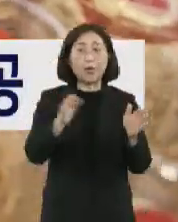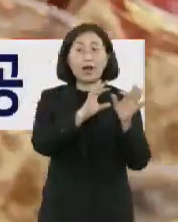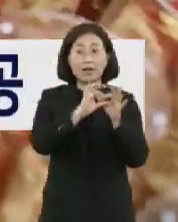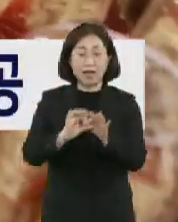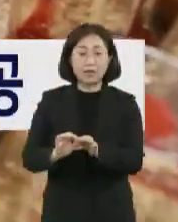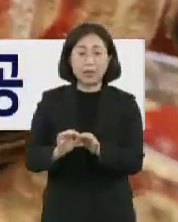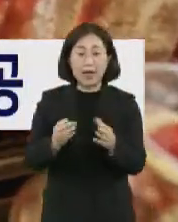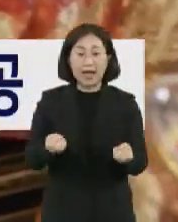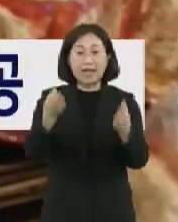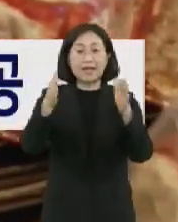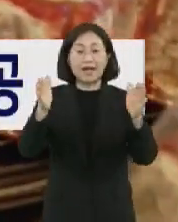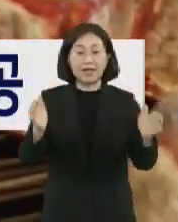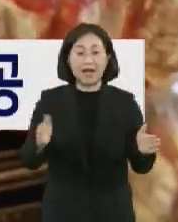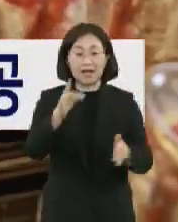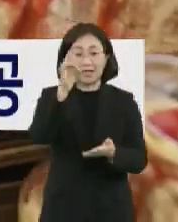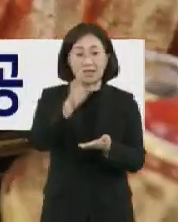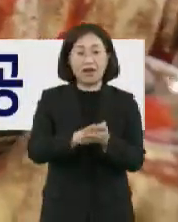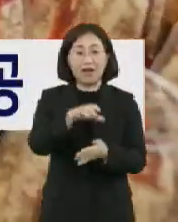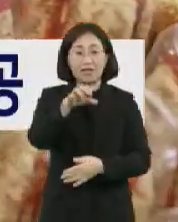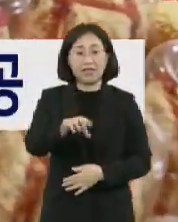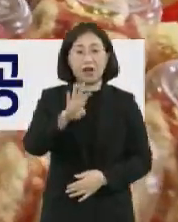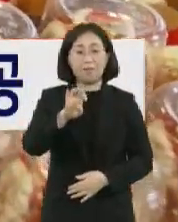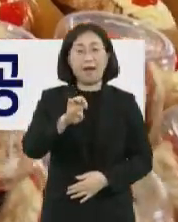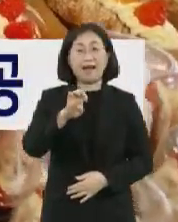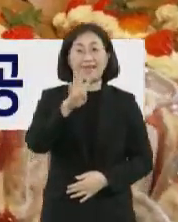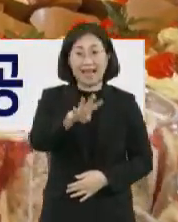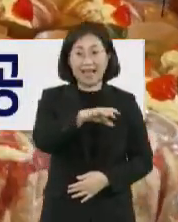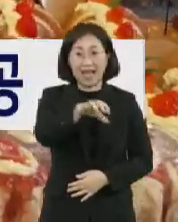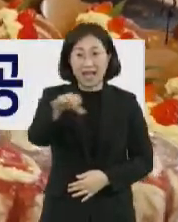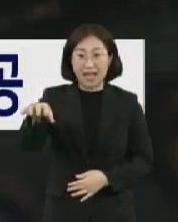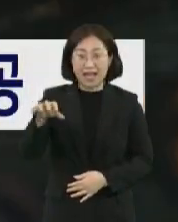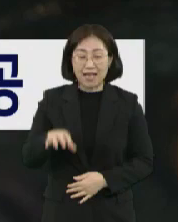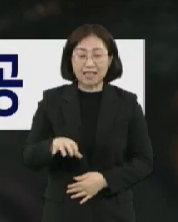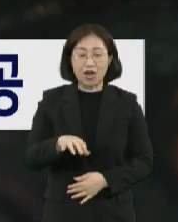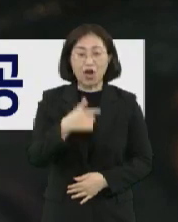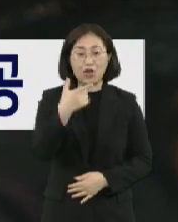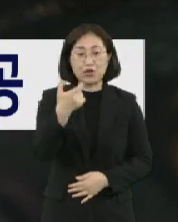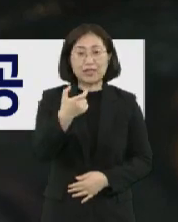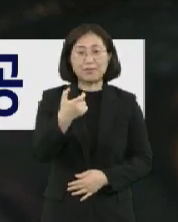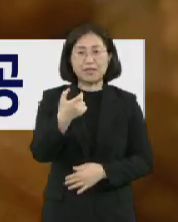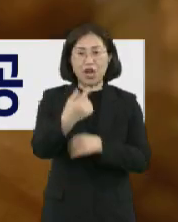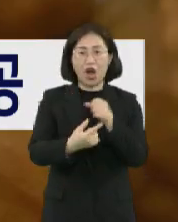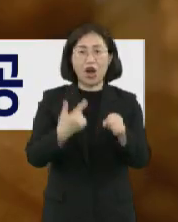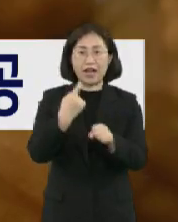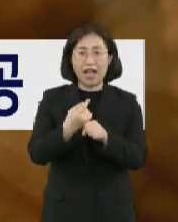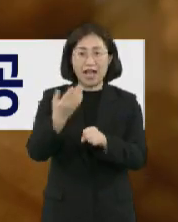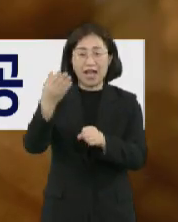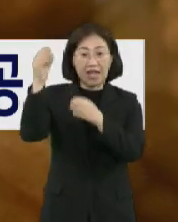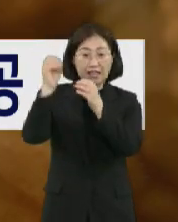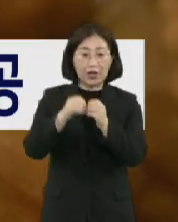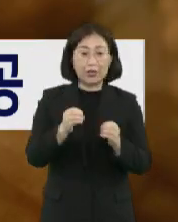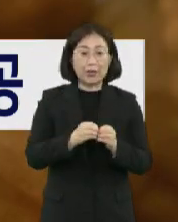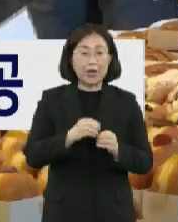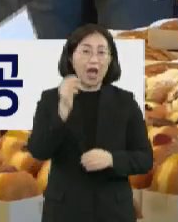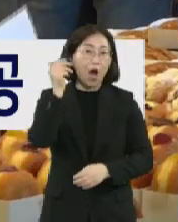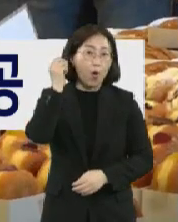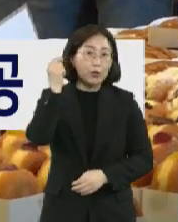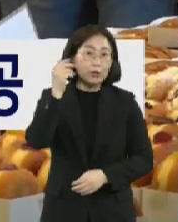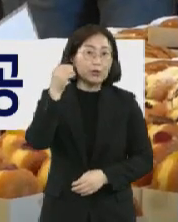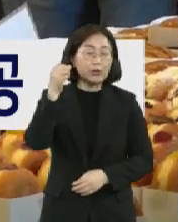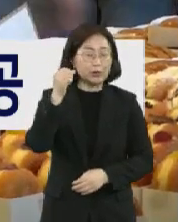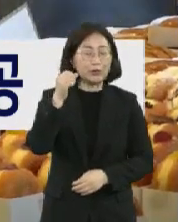행사 기간에는 천안지역 40 에게 지정 업소 해서 60여년 전통의 호두 거 자와 빵을 10%